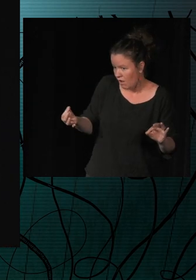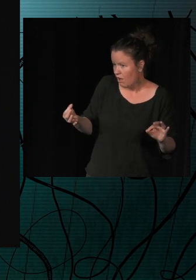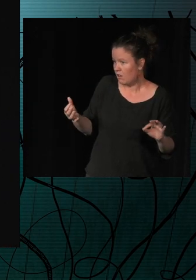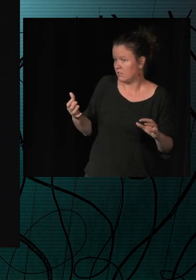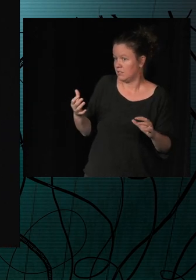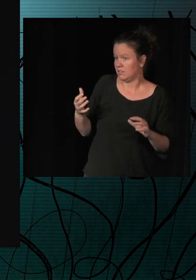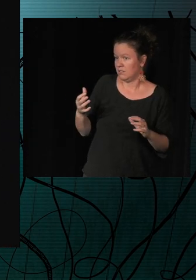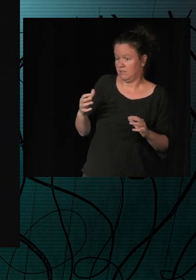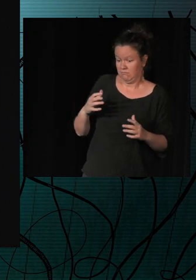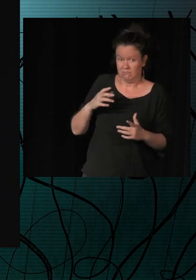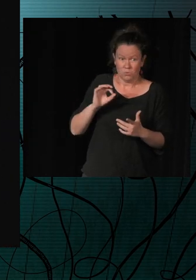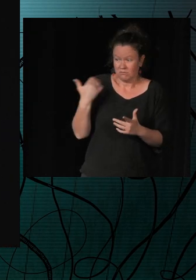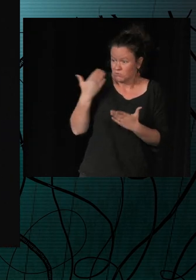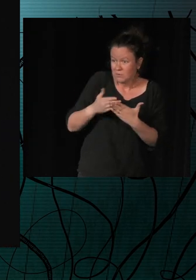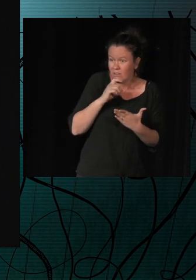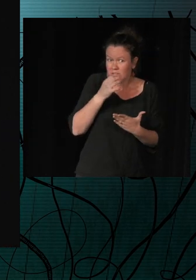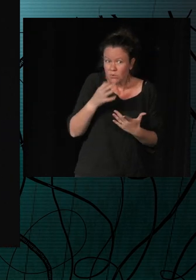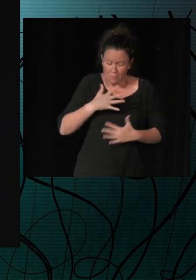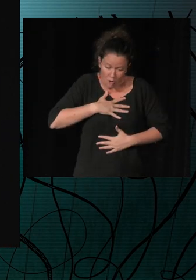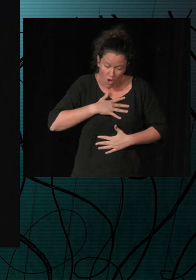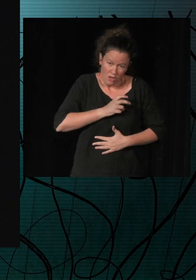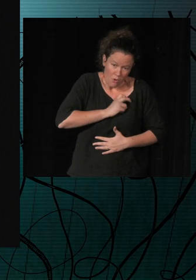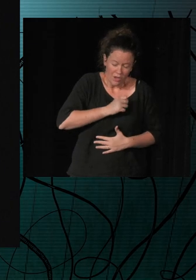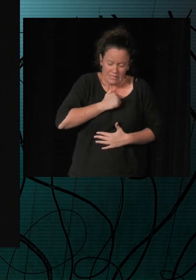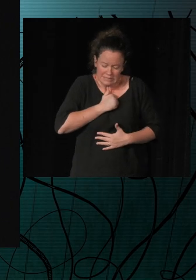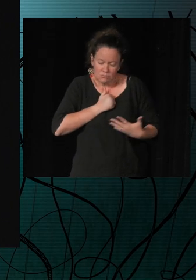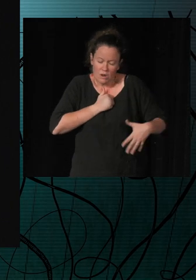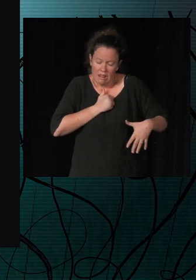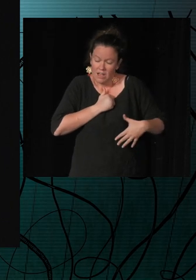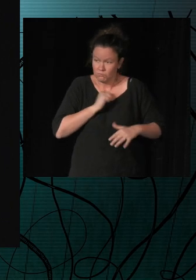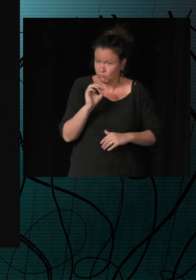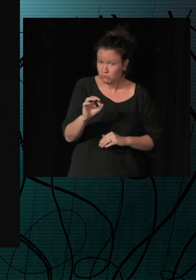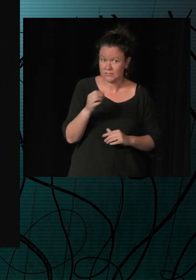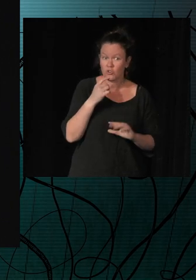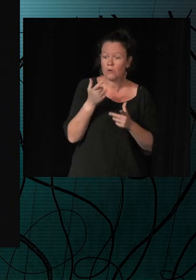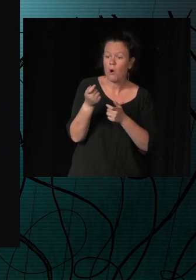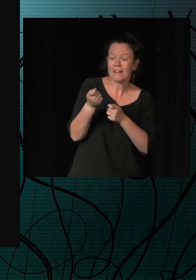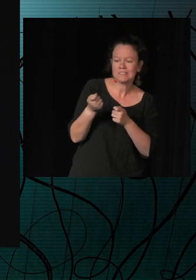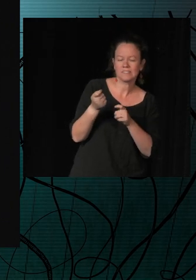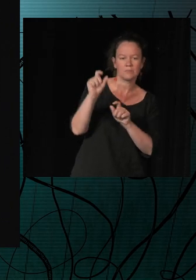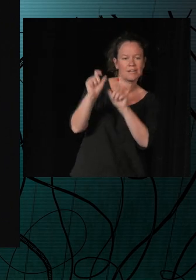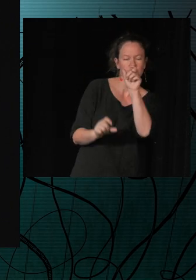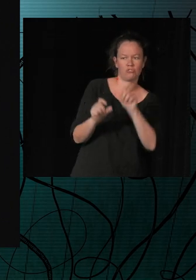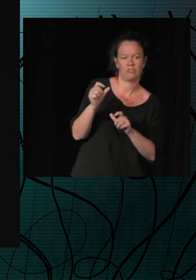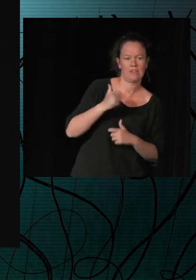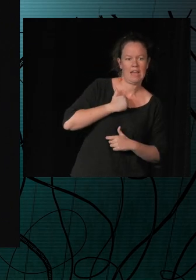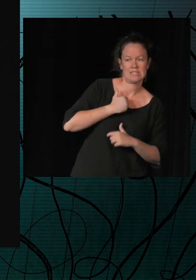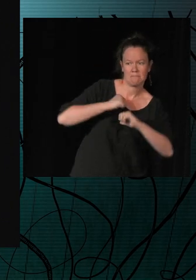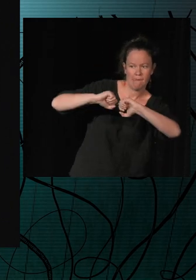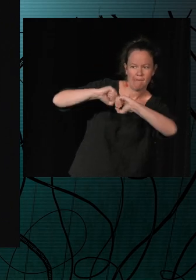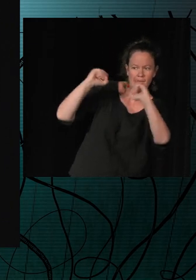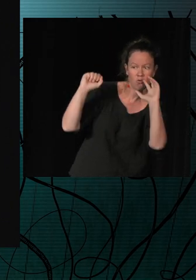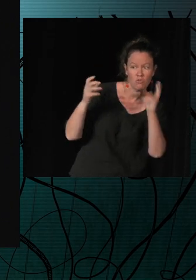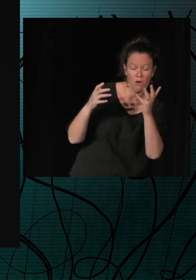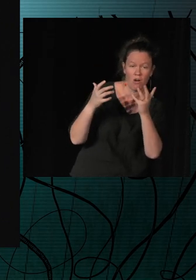intime c'est intime bah du coup oui c'est pour ça que c'est hyper intéressant de de de d'attraper les gens par ce levier là